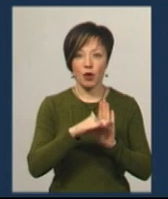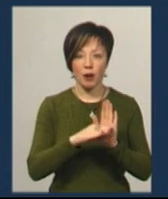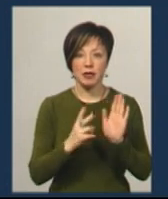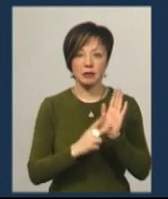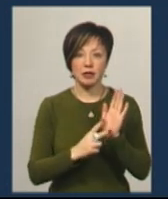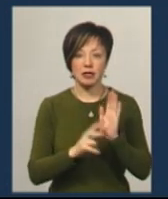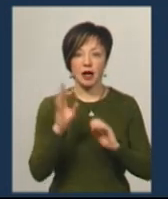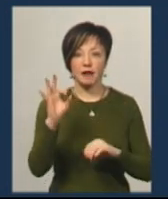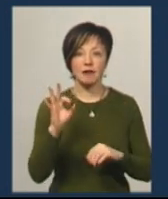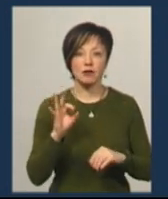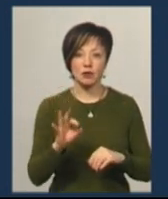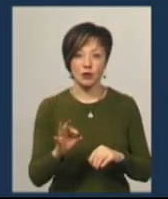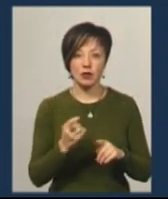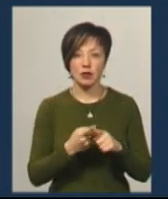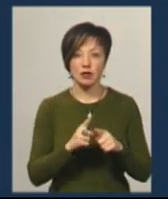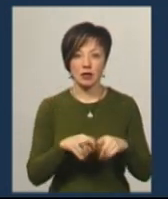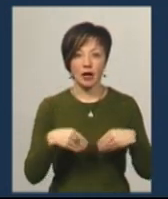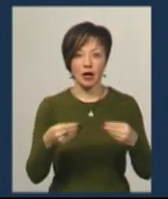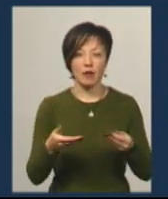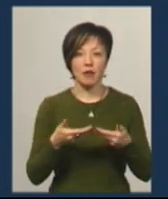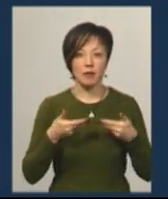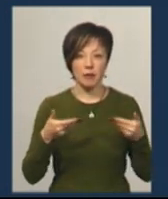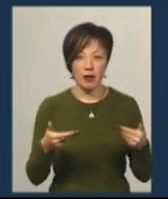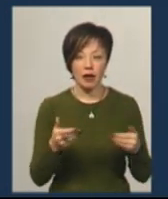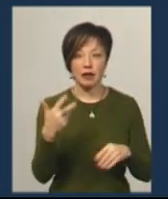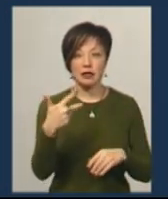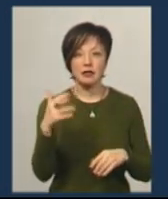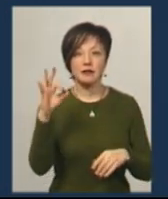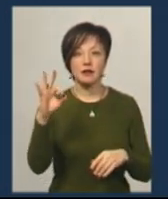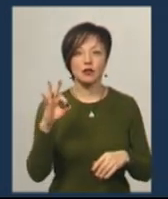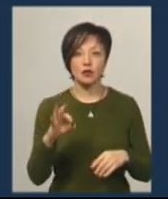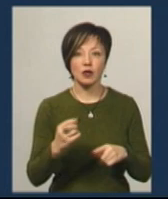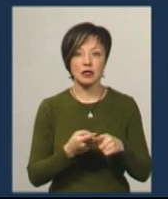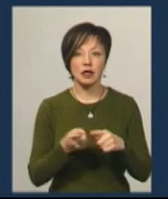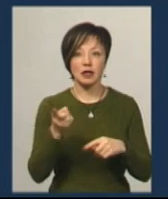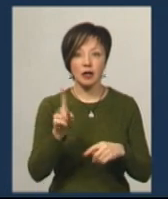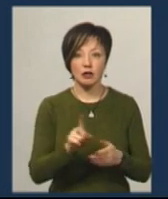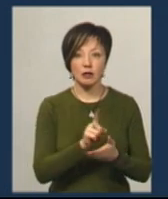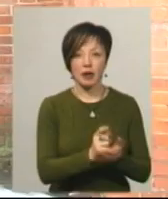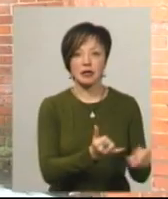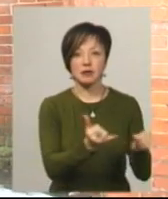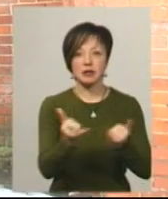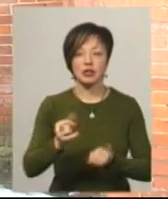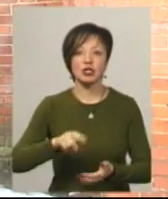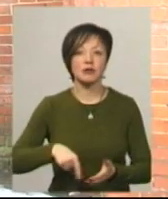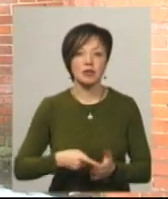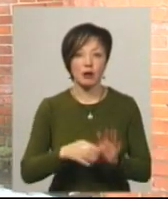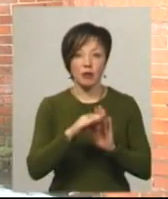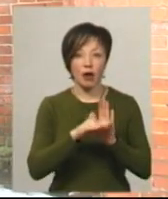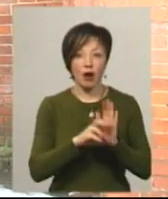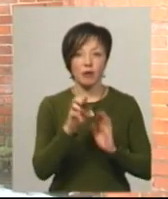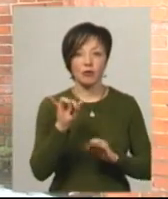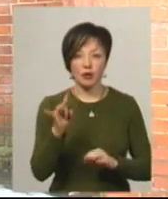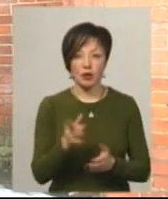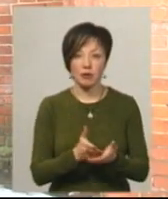– це той внесок, який даємо ми, як організатори, а 30% – це те, що має забезпечити власне місто. Програма «БУР» направлена